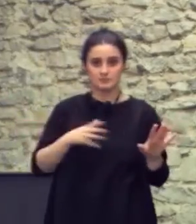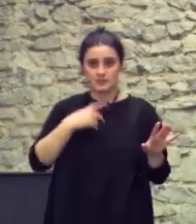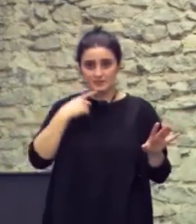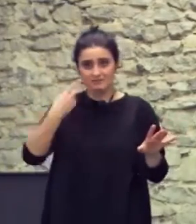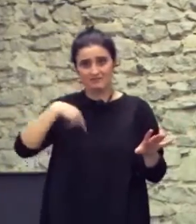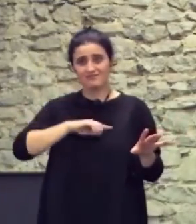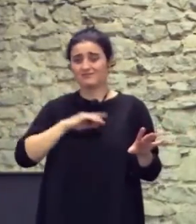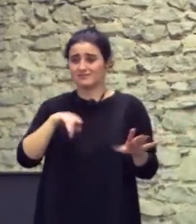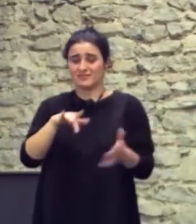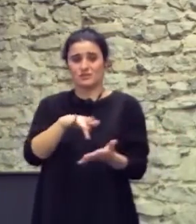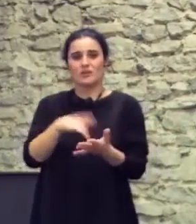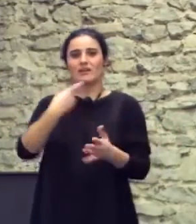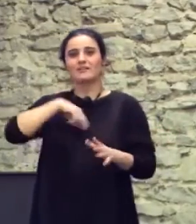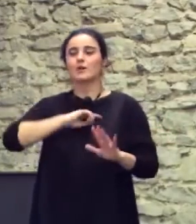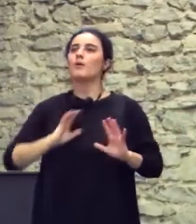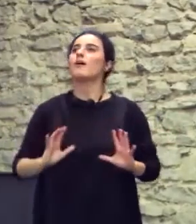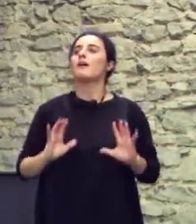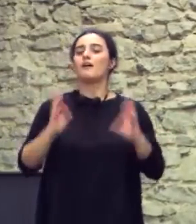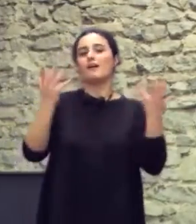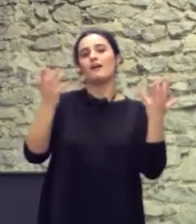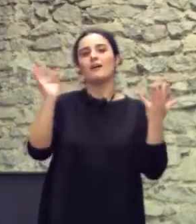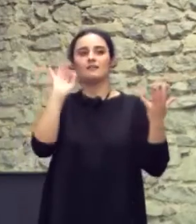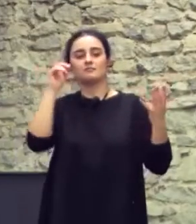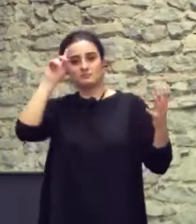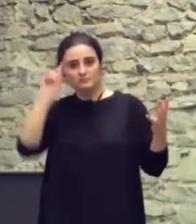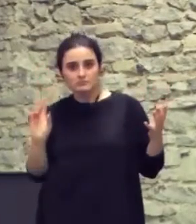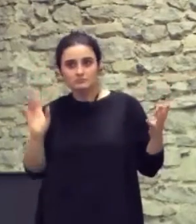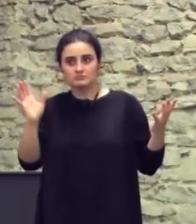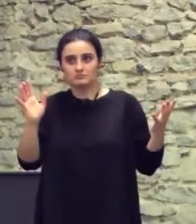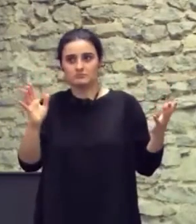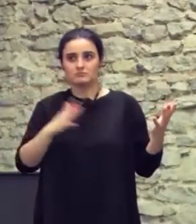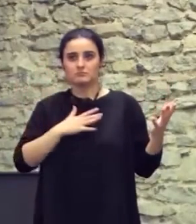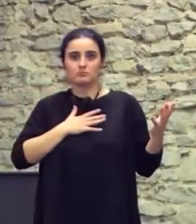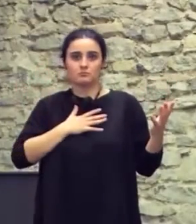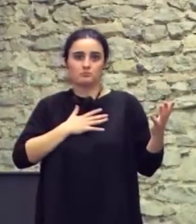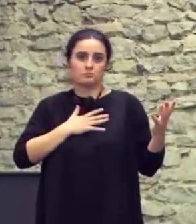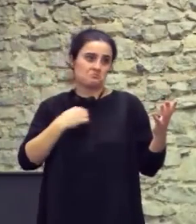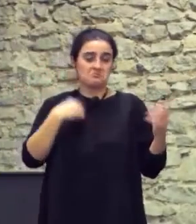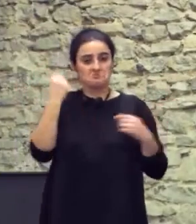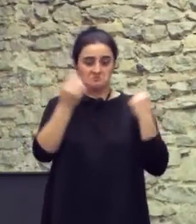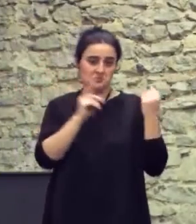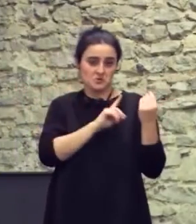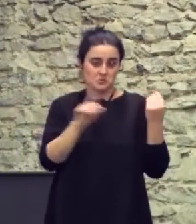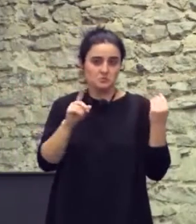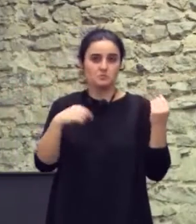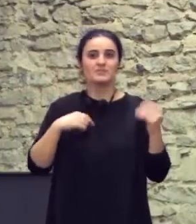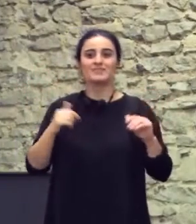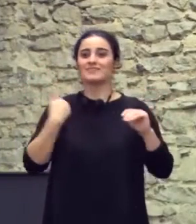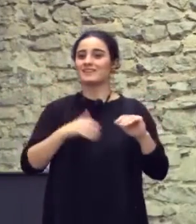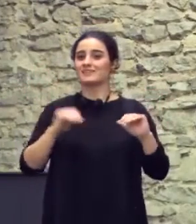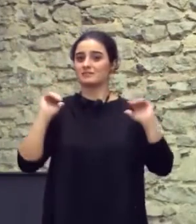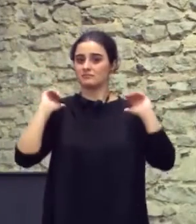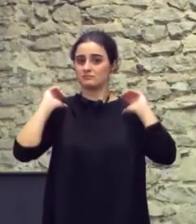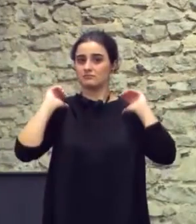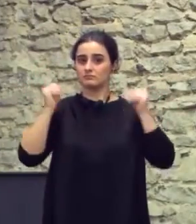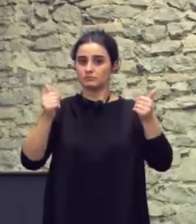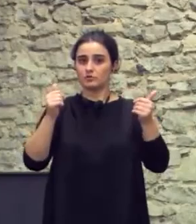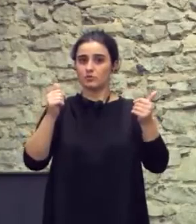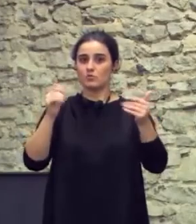horretan, salbatzaile bezala, edo nik ez dakit nondik. Ba, seguraski ez. Hortaz, hasten garenean,